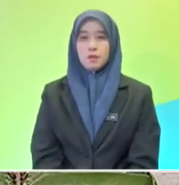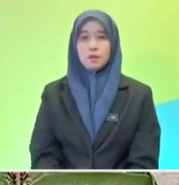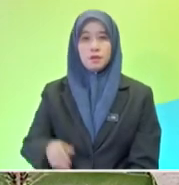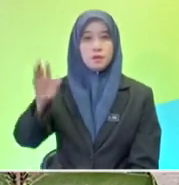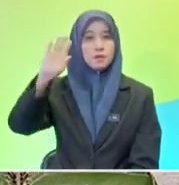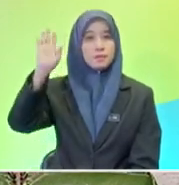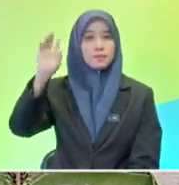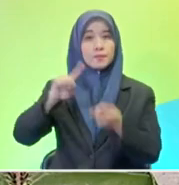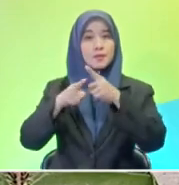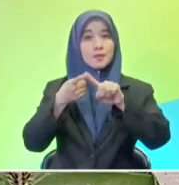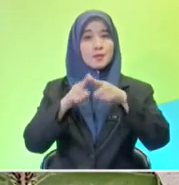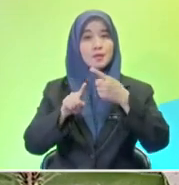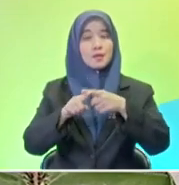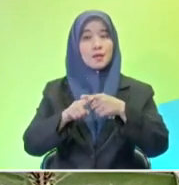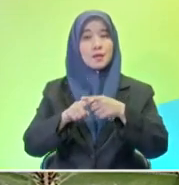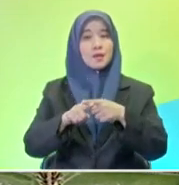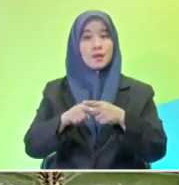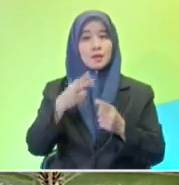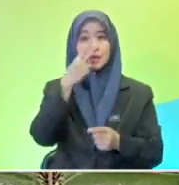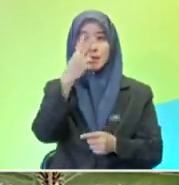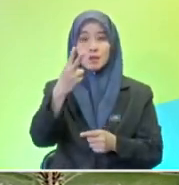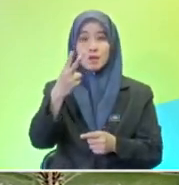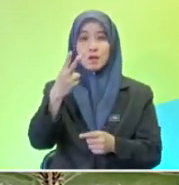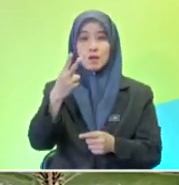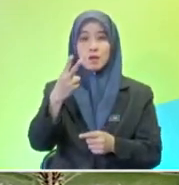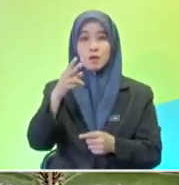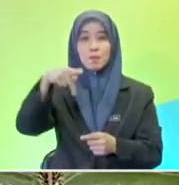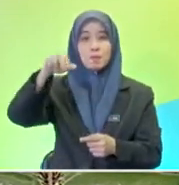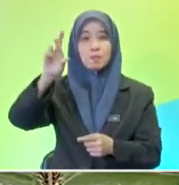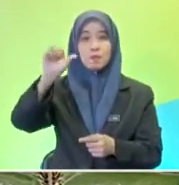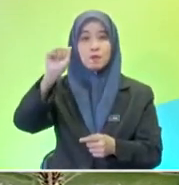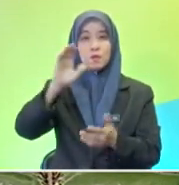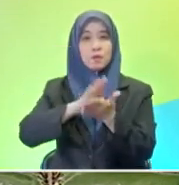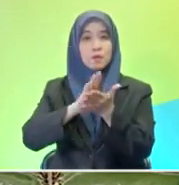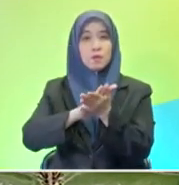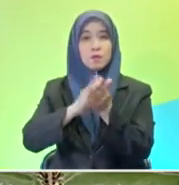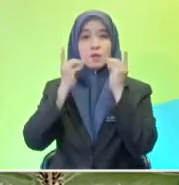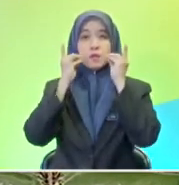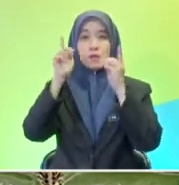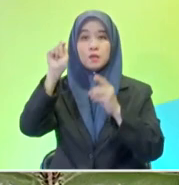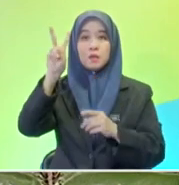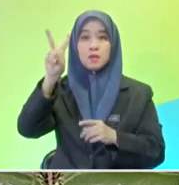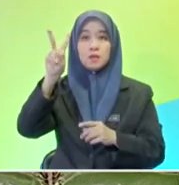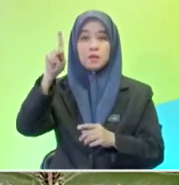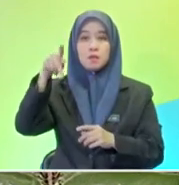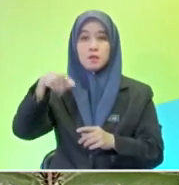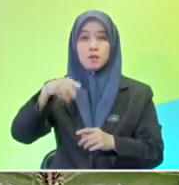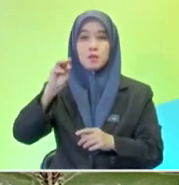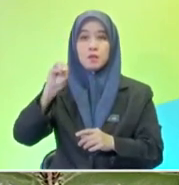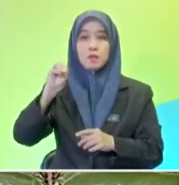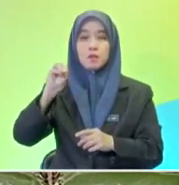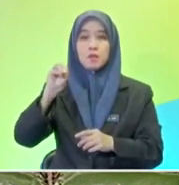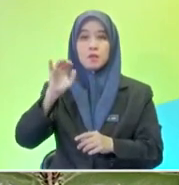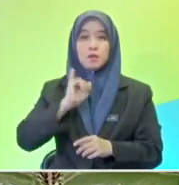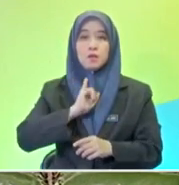Hai kawan-kawan anda sedang saksikan slot PR sekolah hanya TV KPM saya MJ